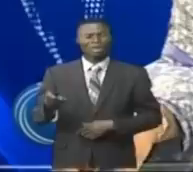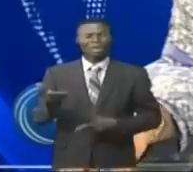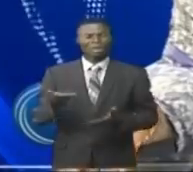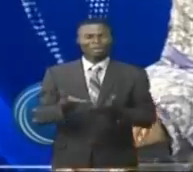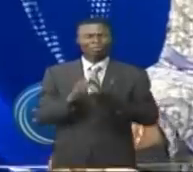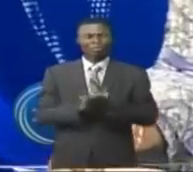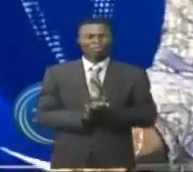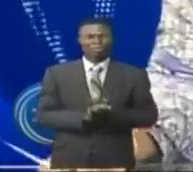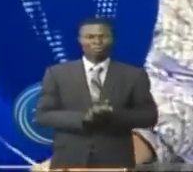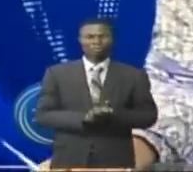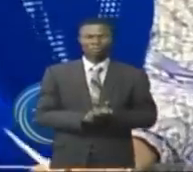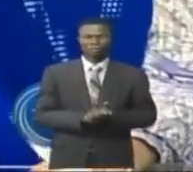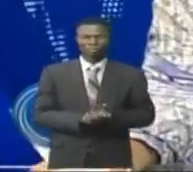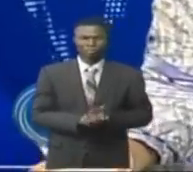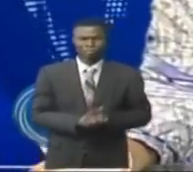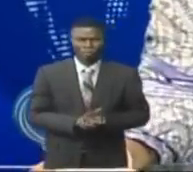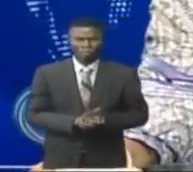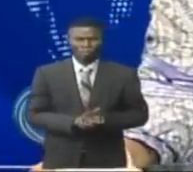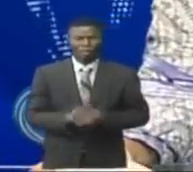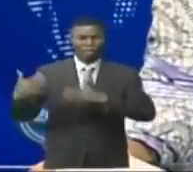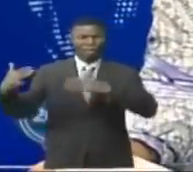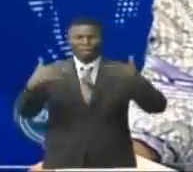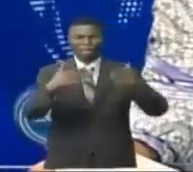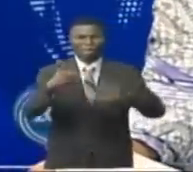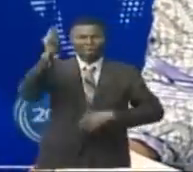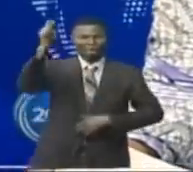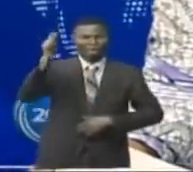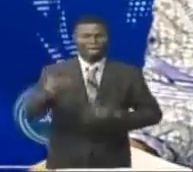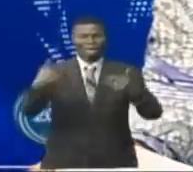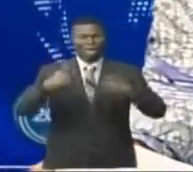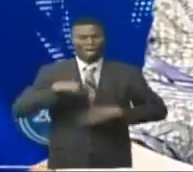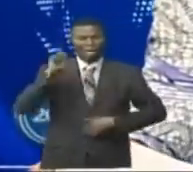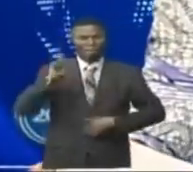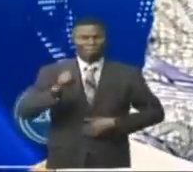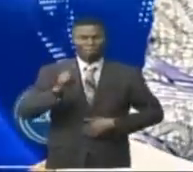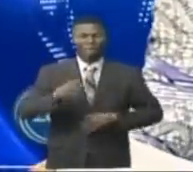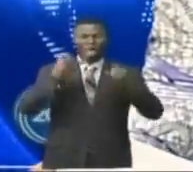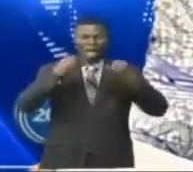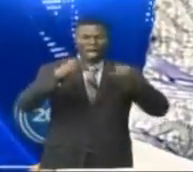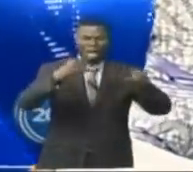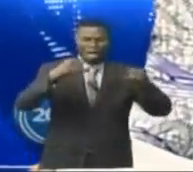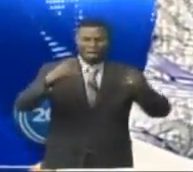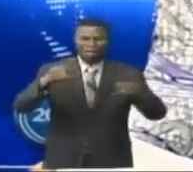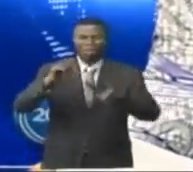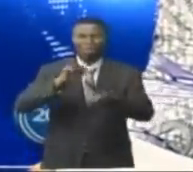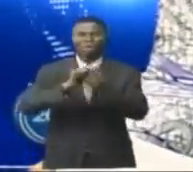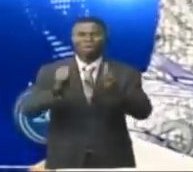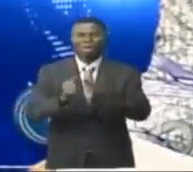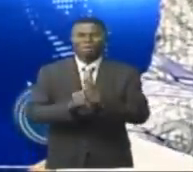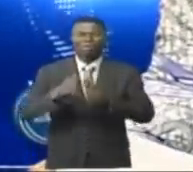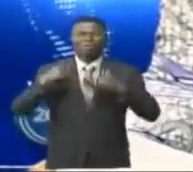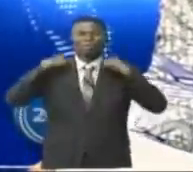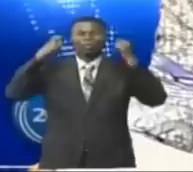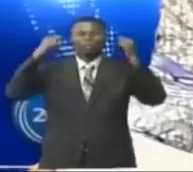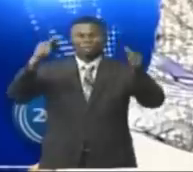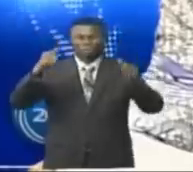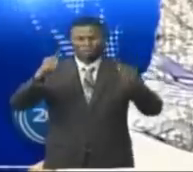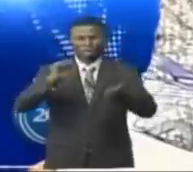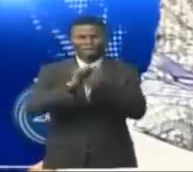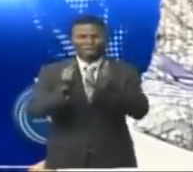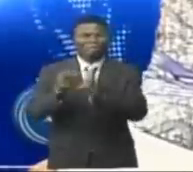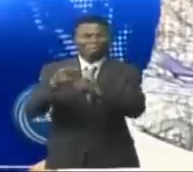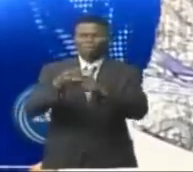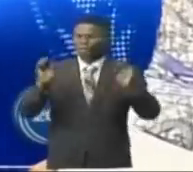armées. Au front, l'armée a besoin des renseignements sur la cybercriminalité, la